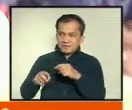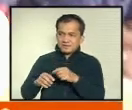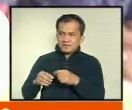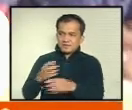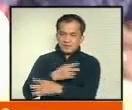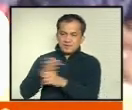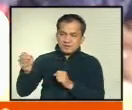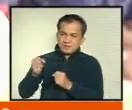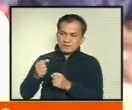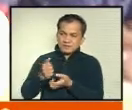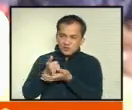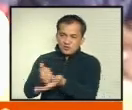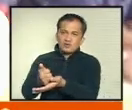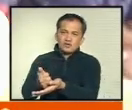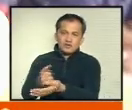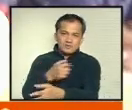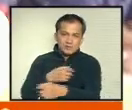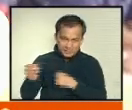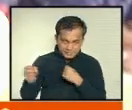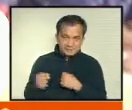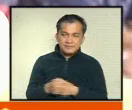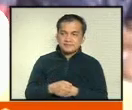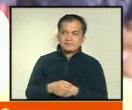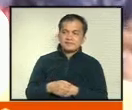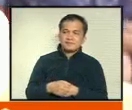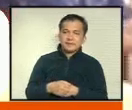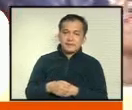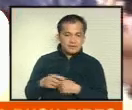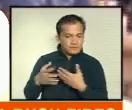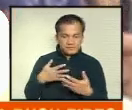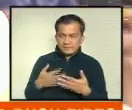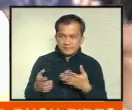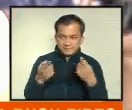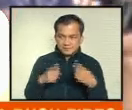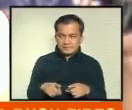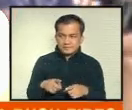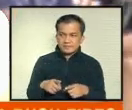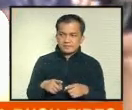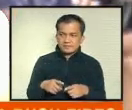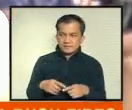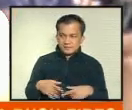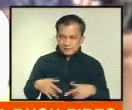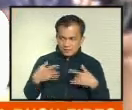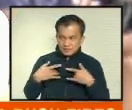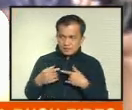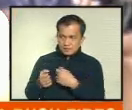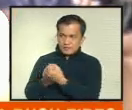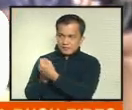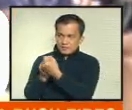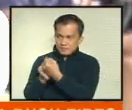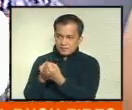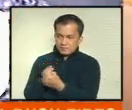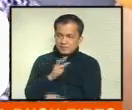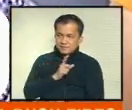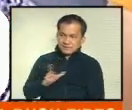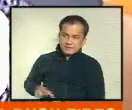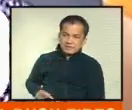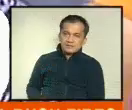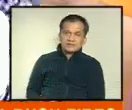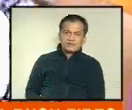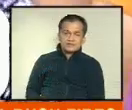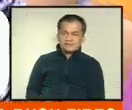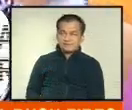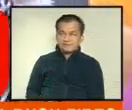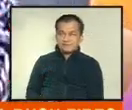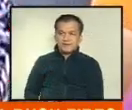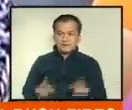yung tulong ng tulong niya, binabalik ko rin na ano mangyari, hanggang nabubuhay kami, susuporta kami sa Panginoon. Handa